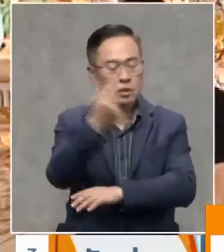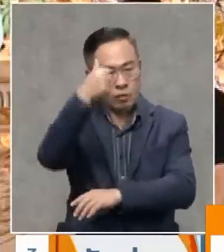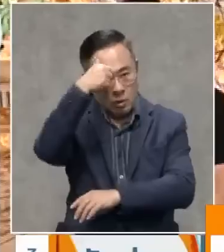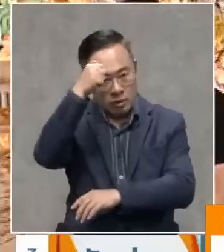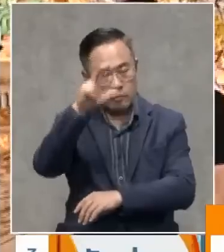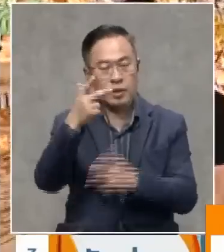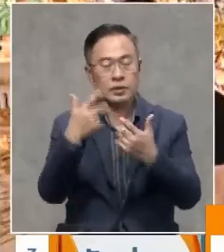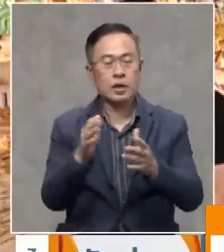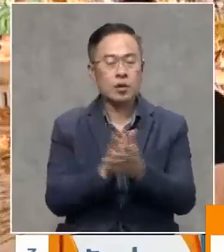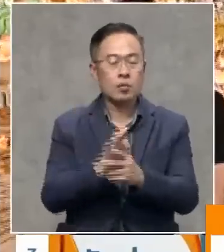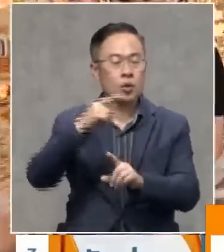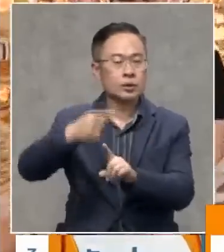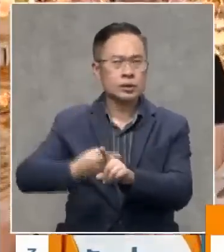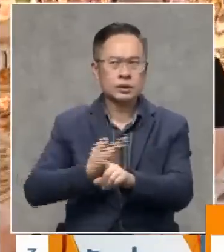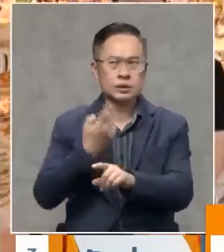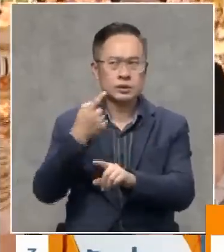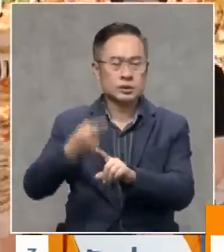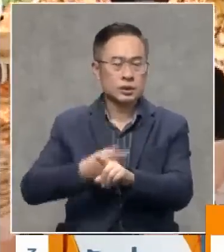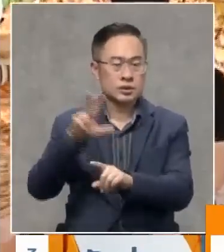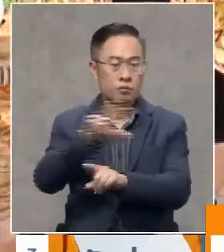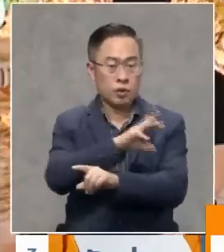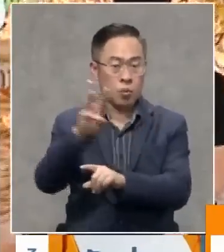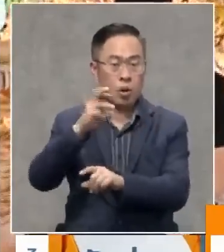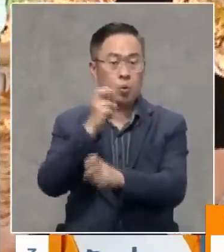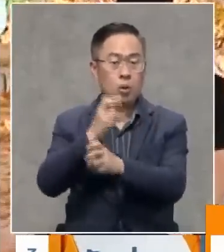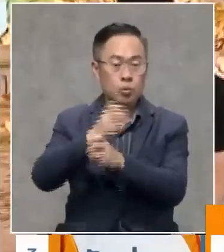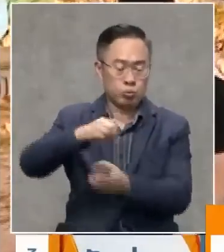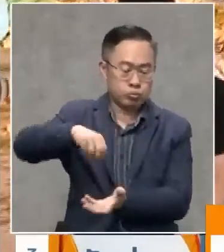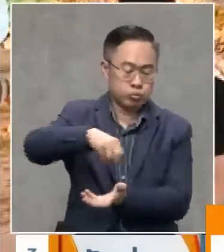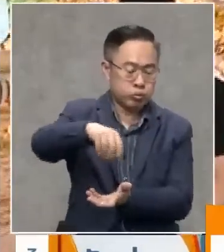จะนำอัฐิของน้องดอมไปประกอบพิธีลอยอังคารลงสู่แม่น้ำโขงค่ะ